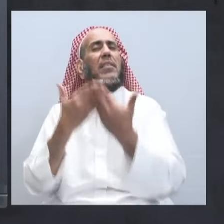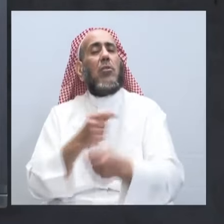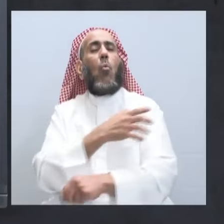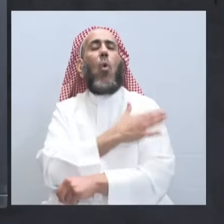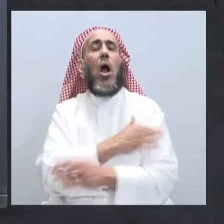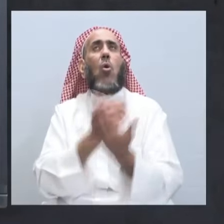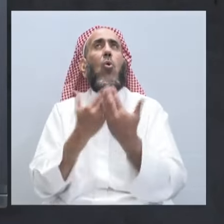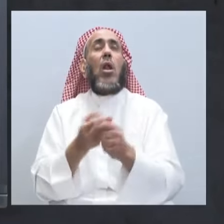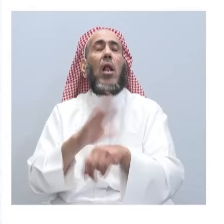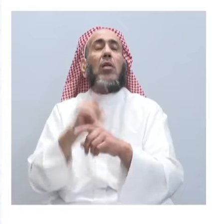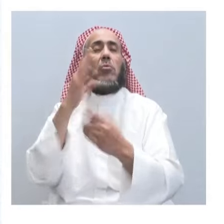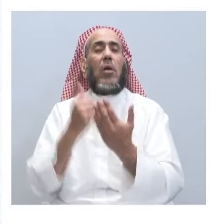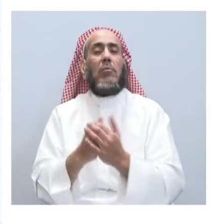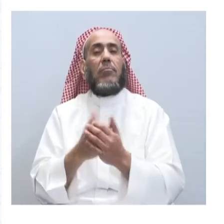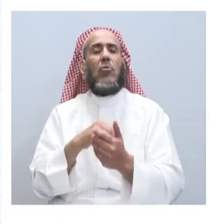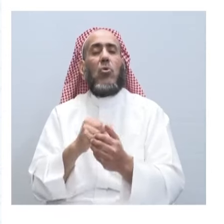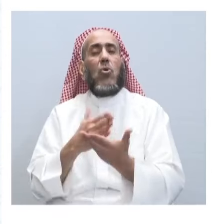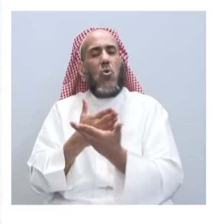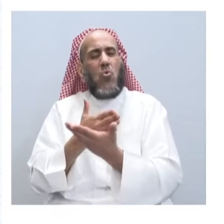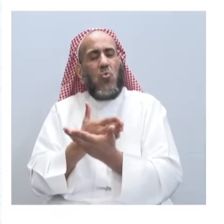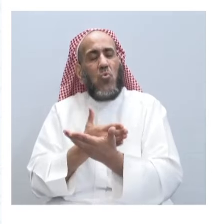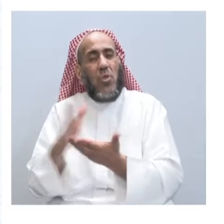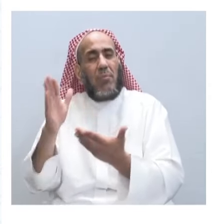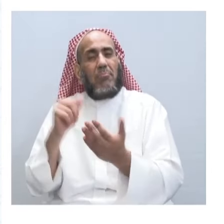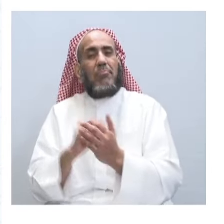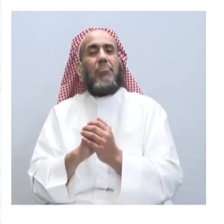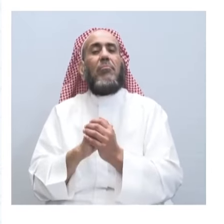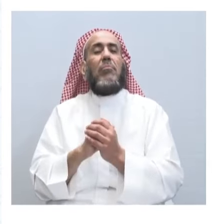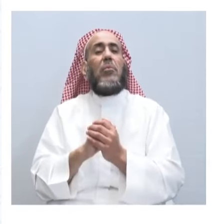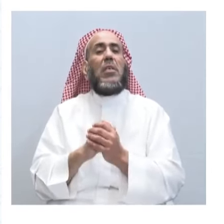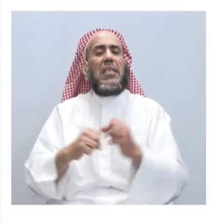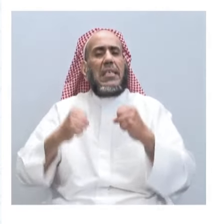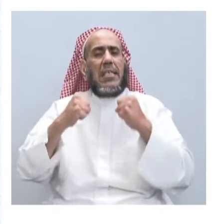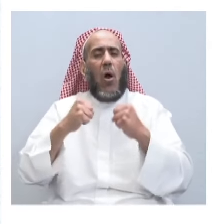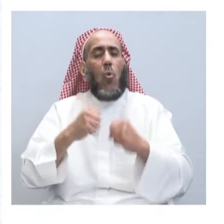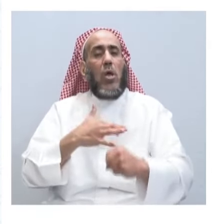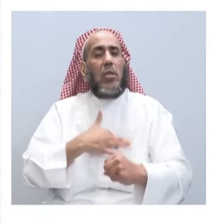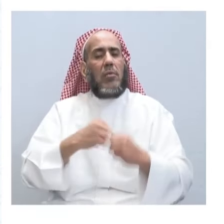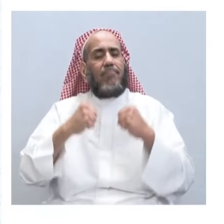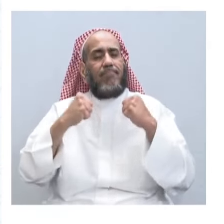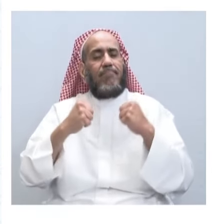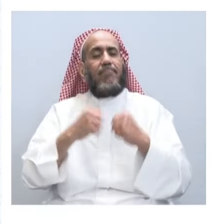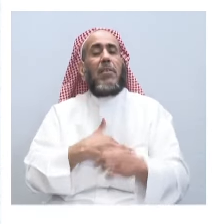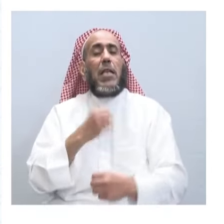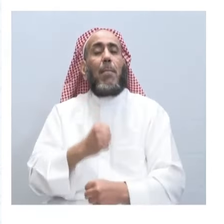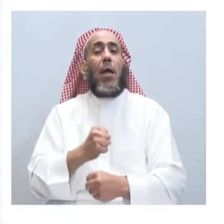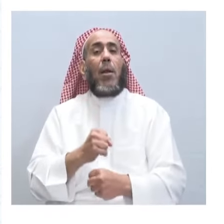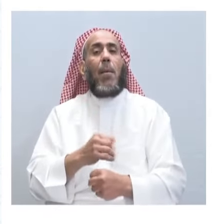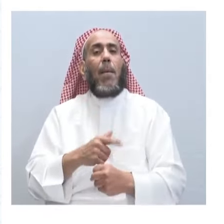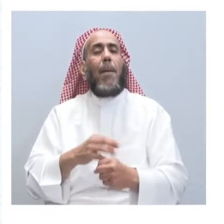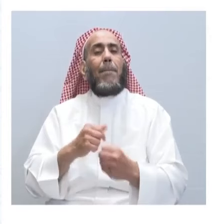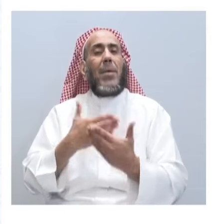بالتوكل على الله عز وجل يذهب عز وجل تقويه الايمان اح احسنتم